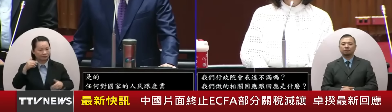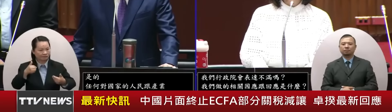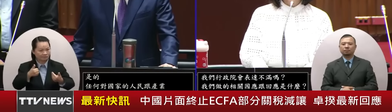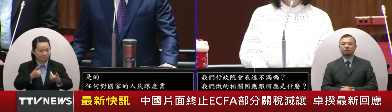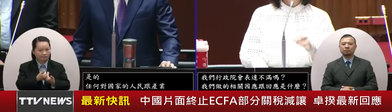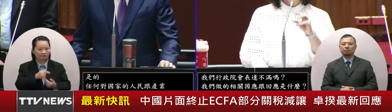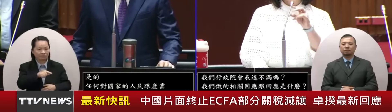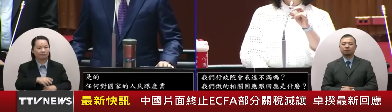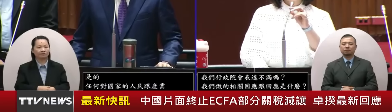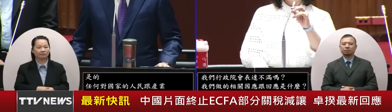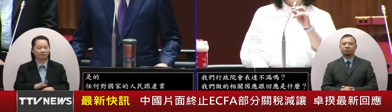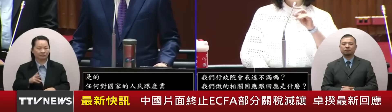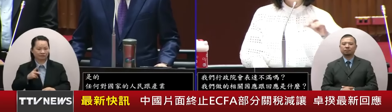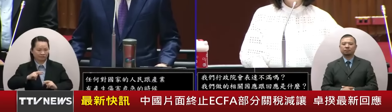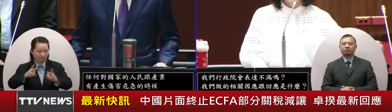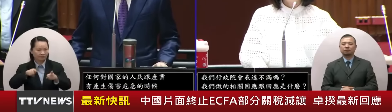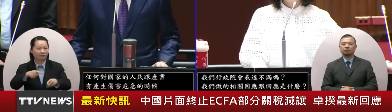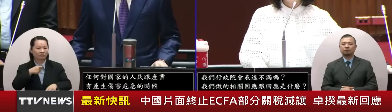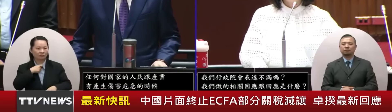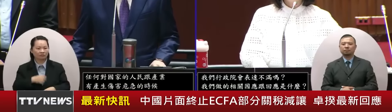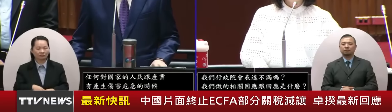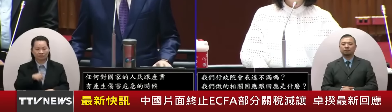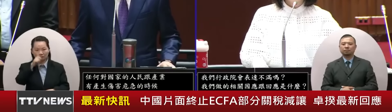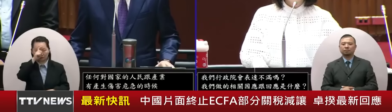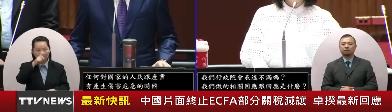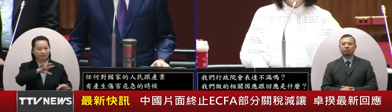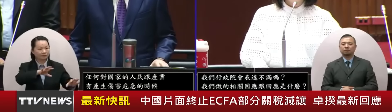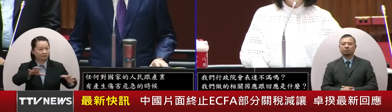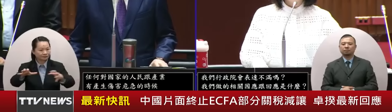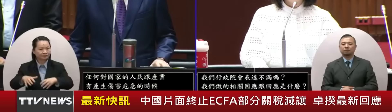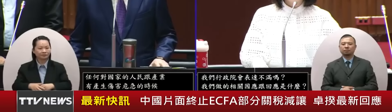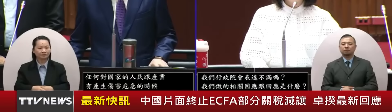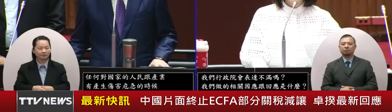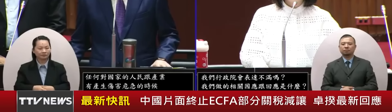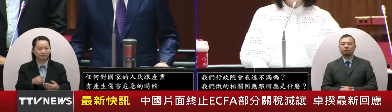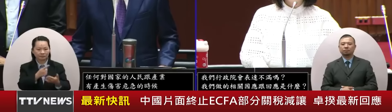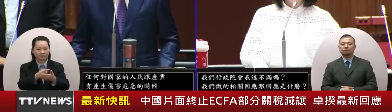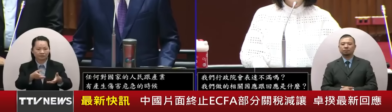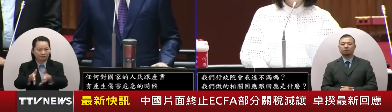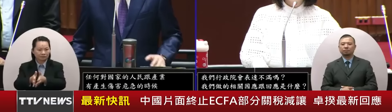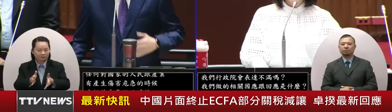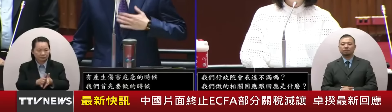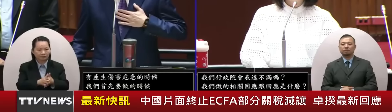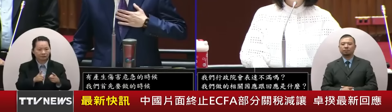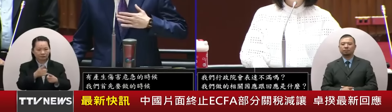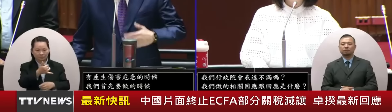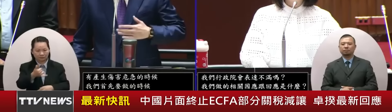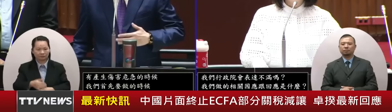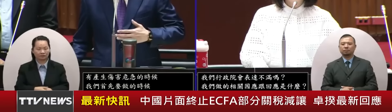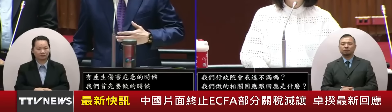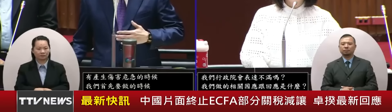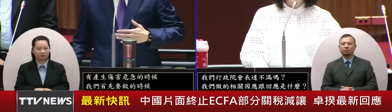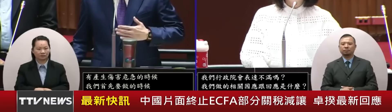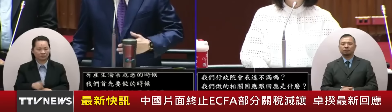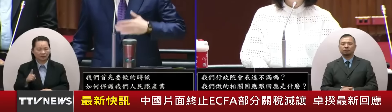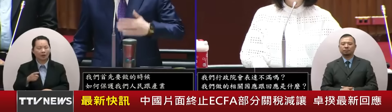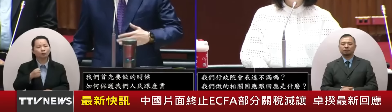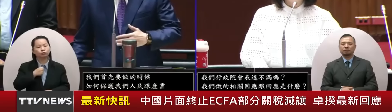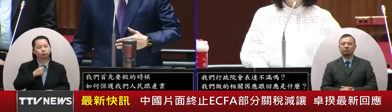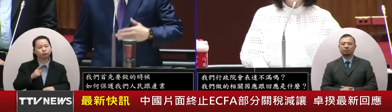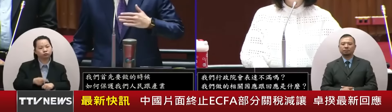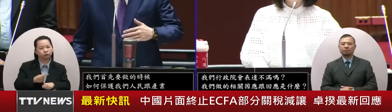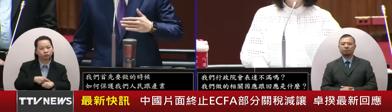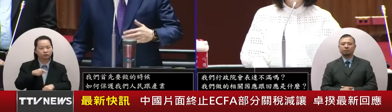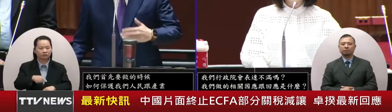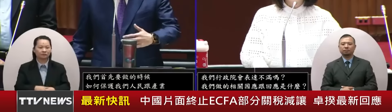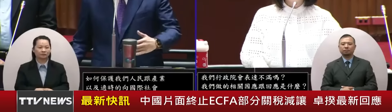希望能够更正的态度。我也希望国际任何组织的任何成员们要能够习惯，要能够适